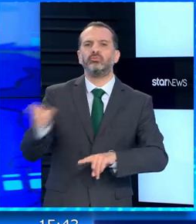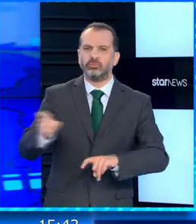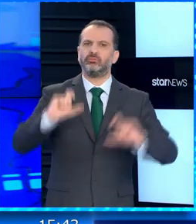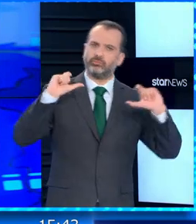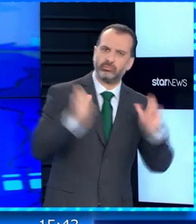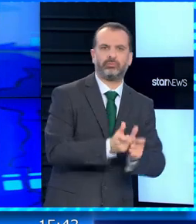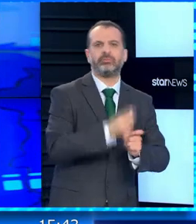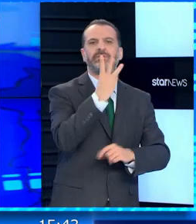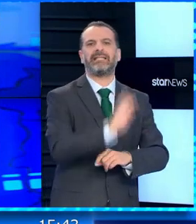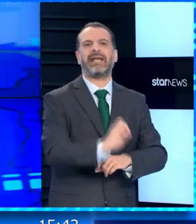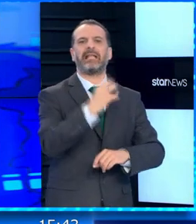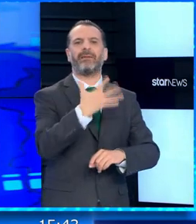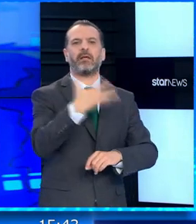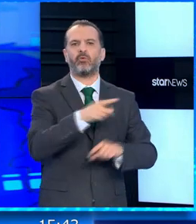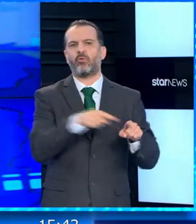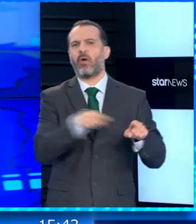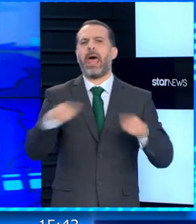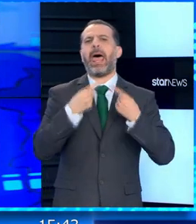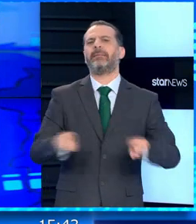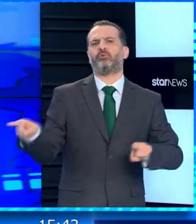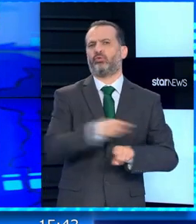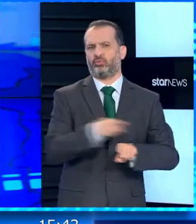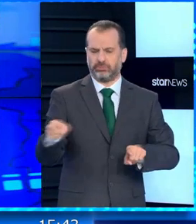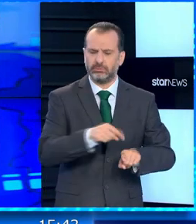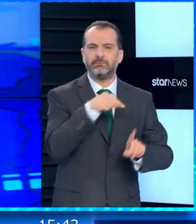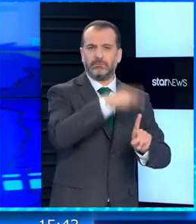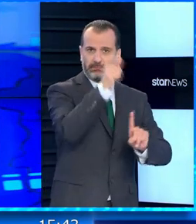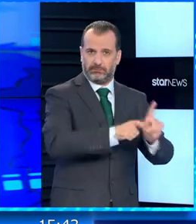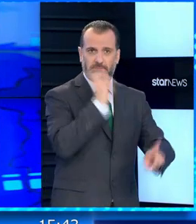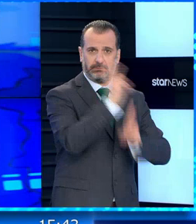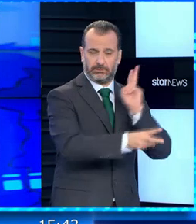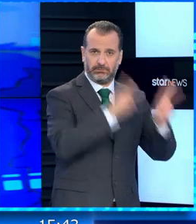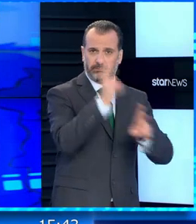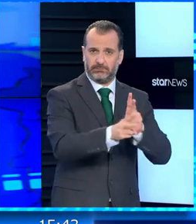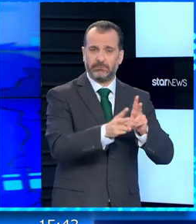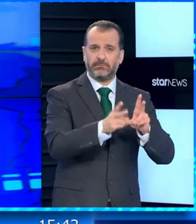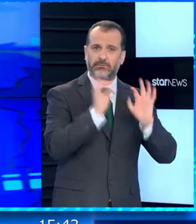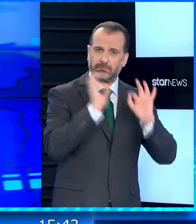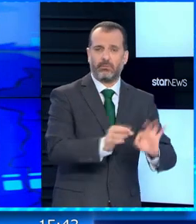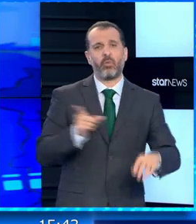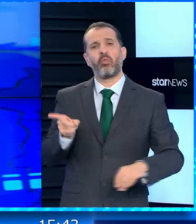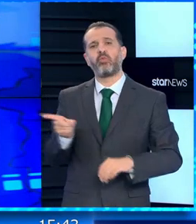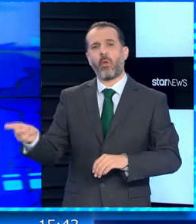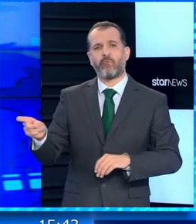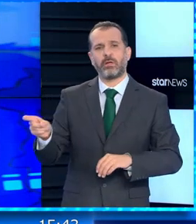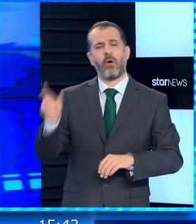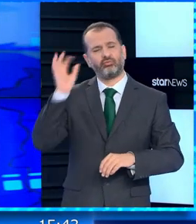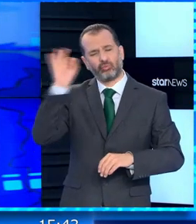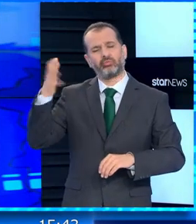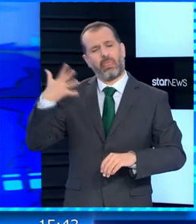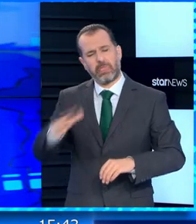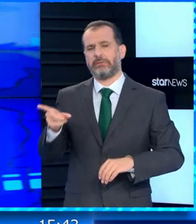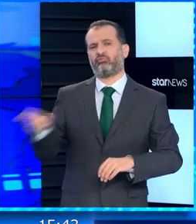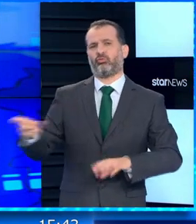έγκλημα συνελήφθη ο 35χρονος ανιψιός της. Σε βάρος του κατηγορούμενου σχηματίστηκε δικογραφία για ανθρωποκτονία από